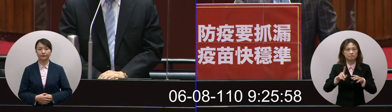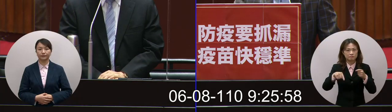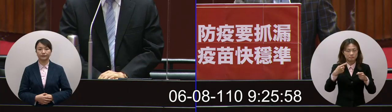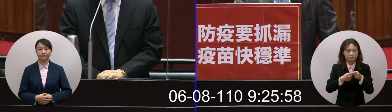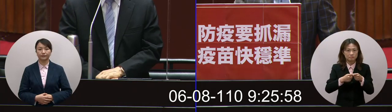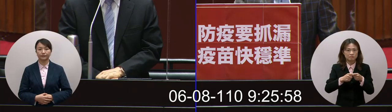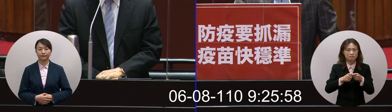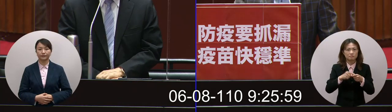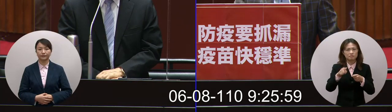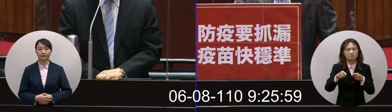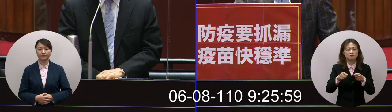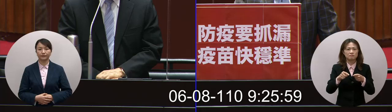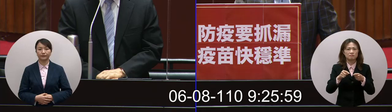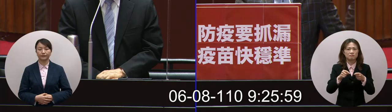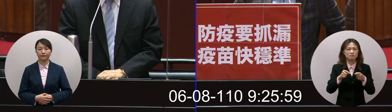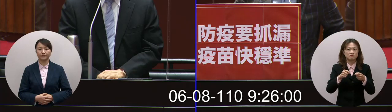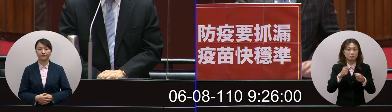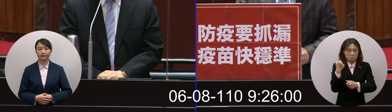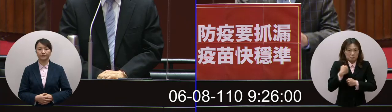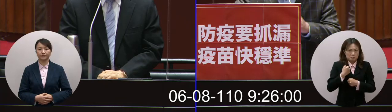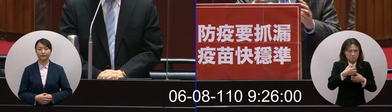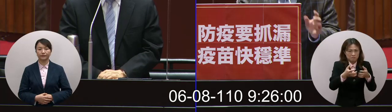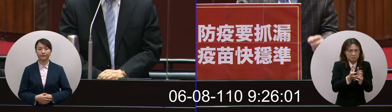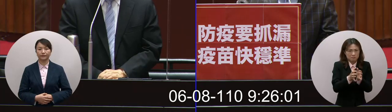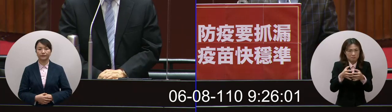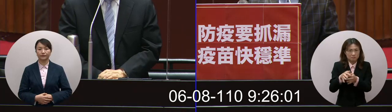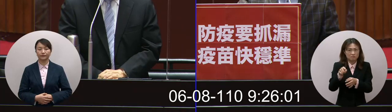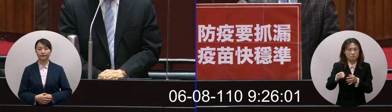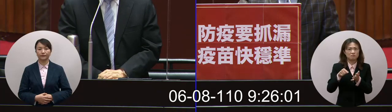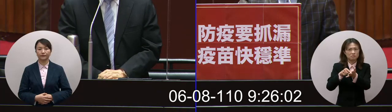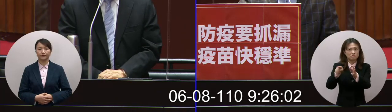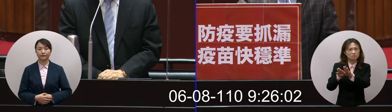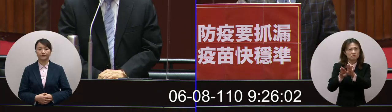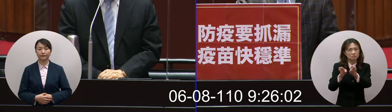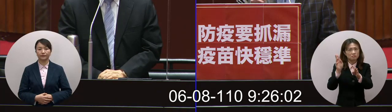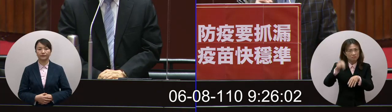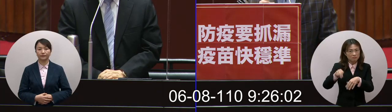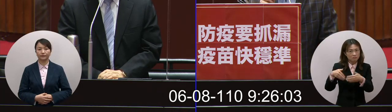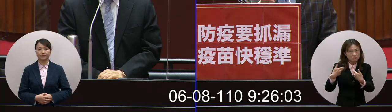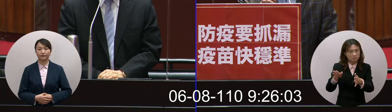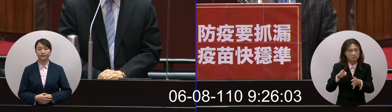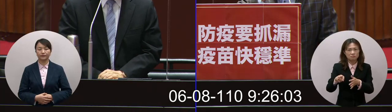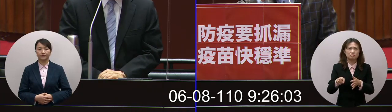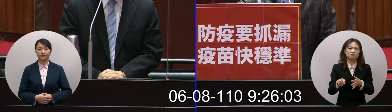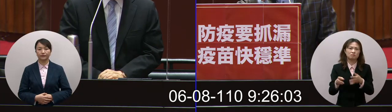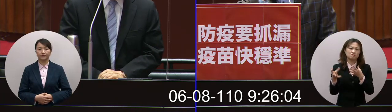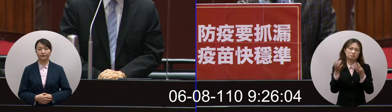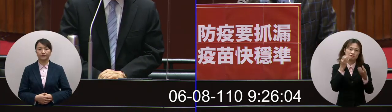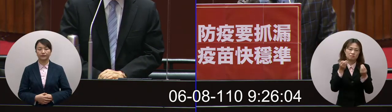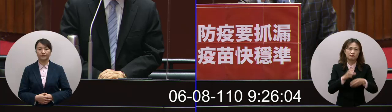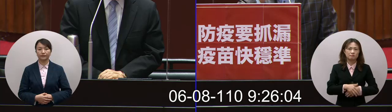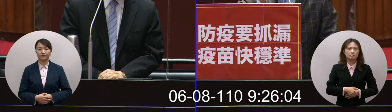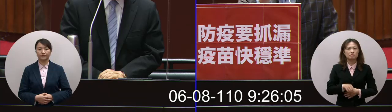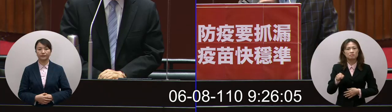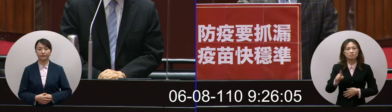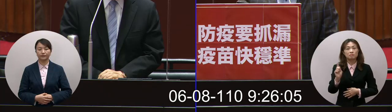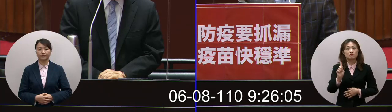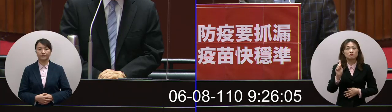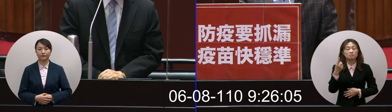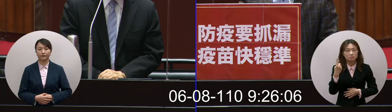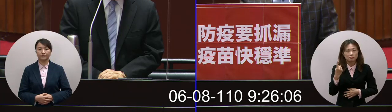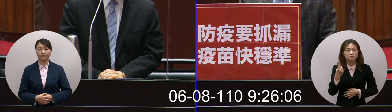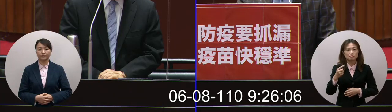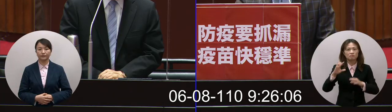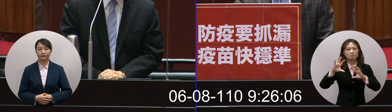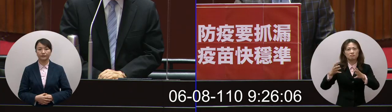六节，包括成功岭，到底要放唔放，要休唔休，所有的顶情拢出着对国防部的无信任。院长，